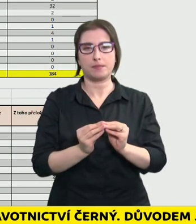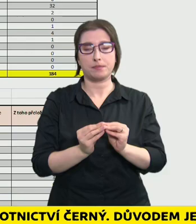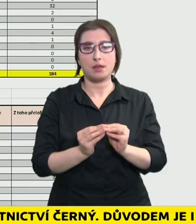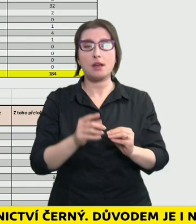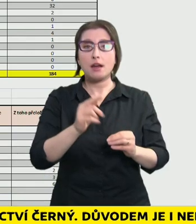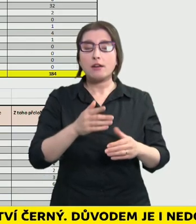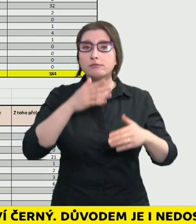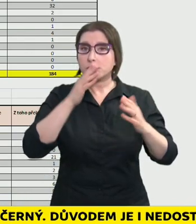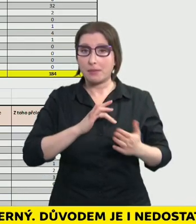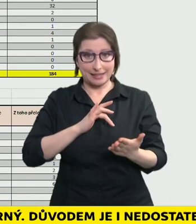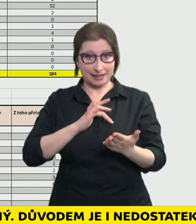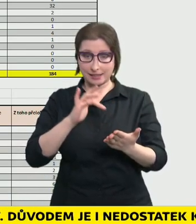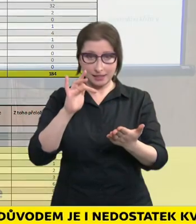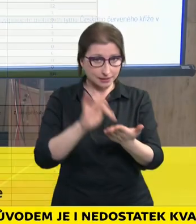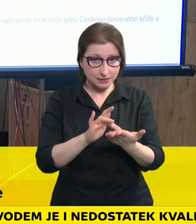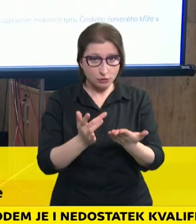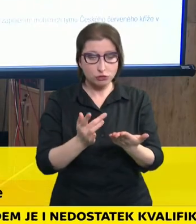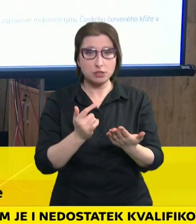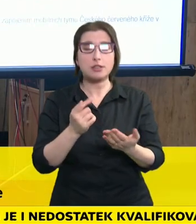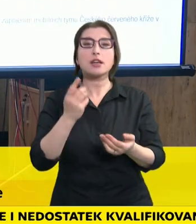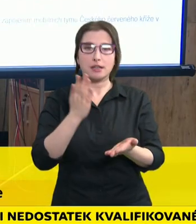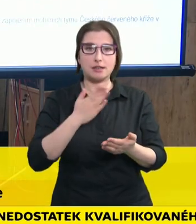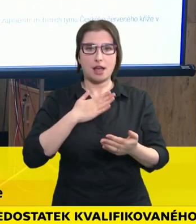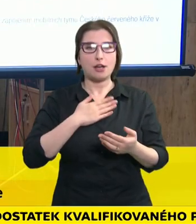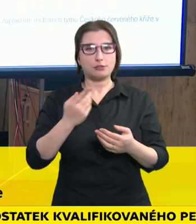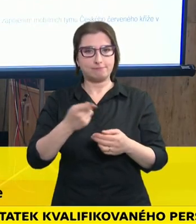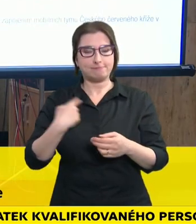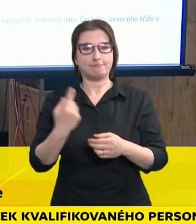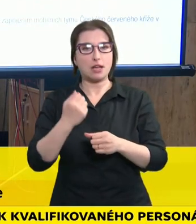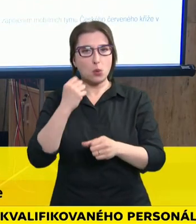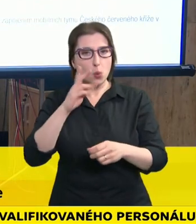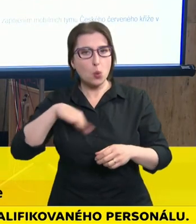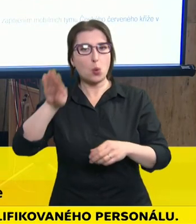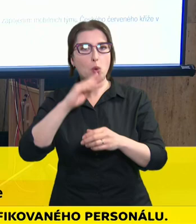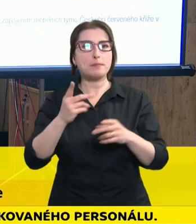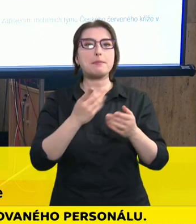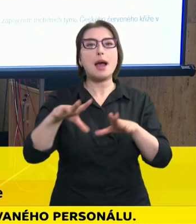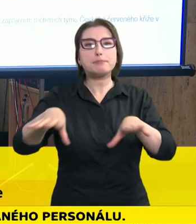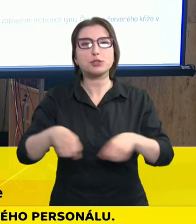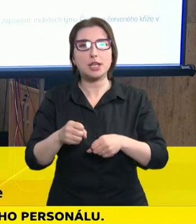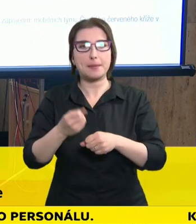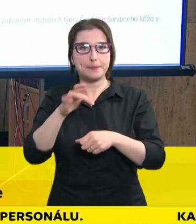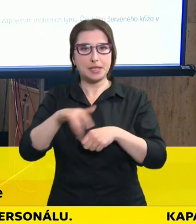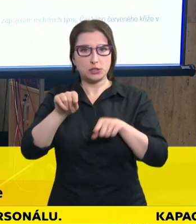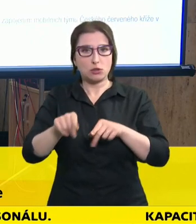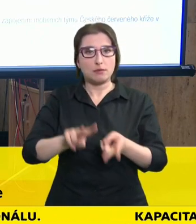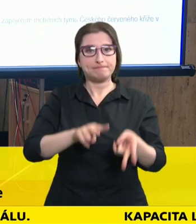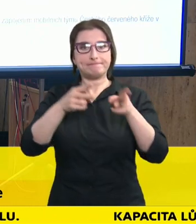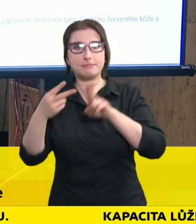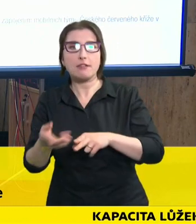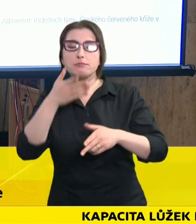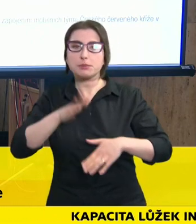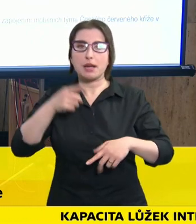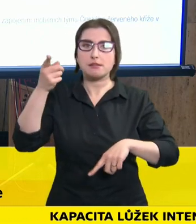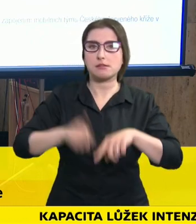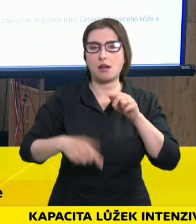nebude stačit, tak naše složky jsou trénovány překlopit příjmová místa do hromadného postižení osob, to